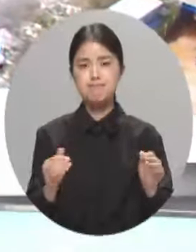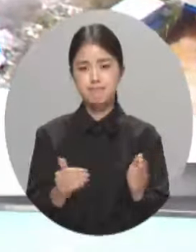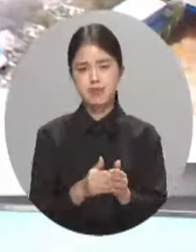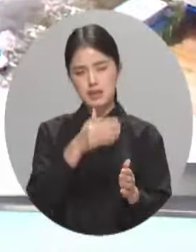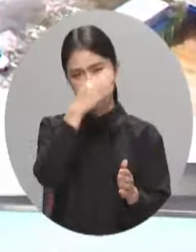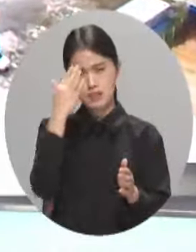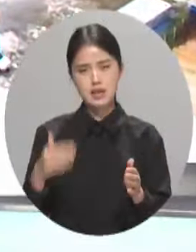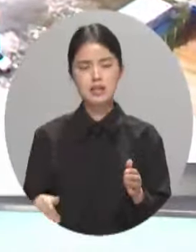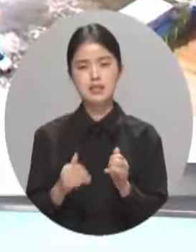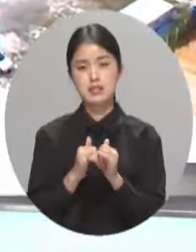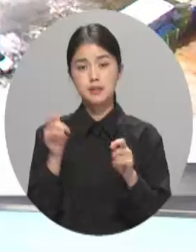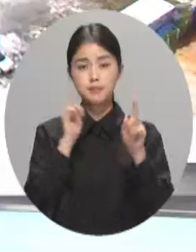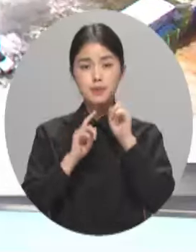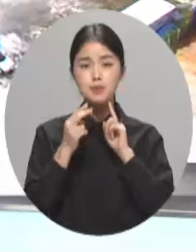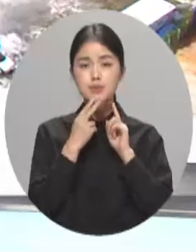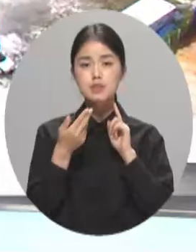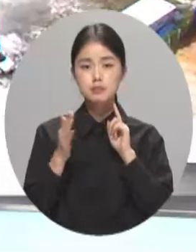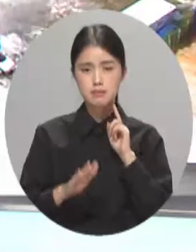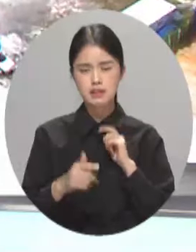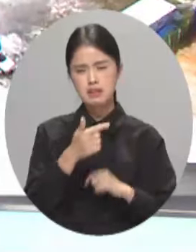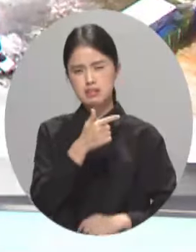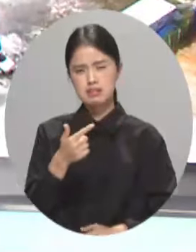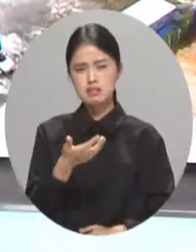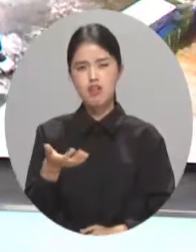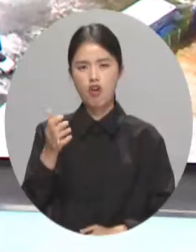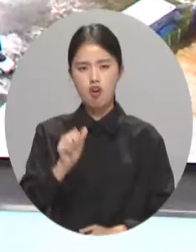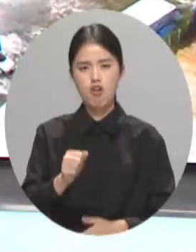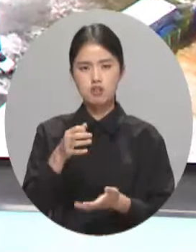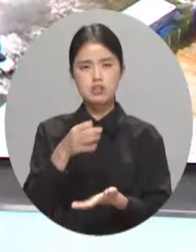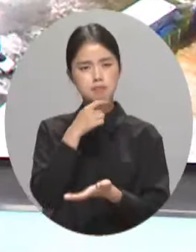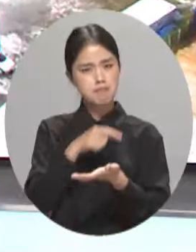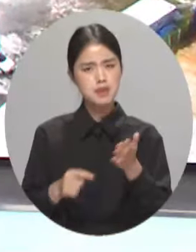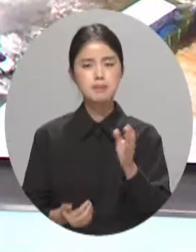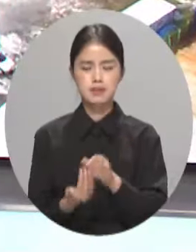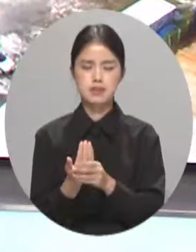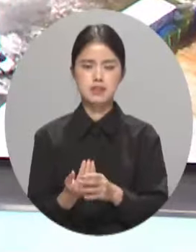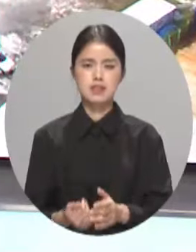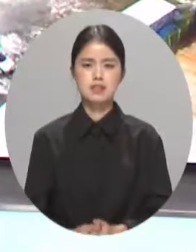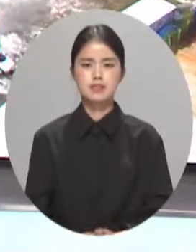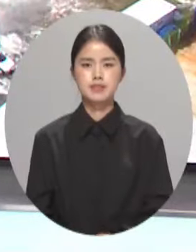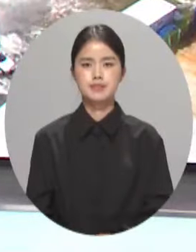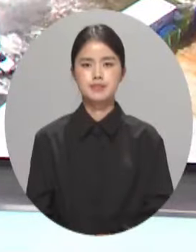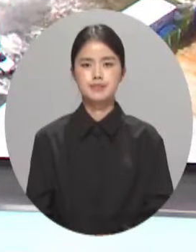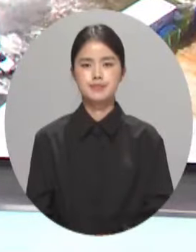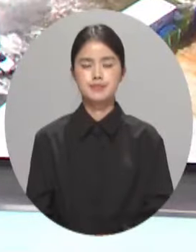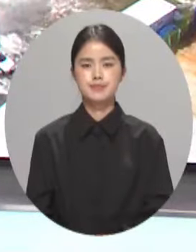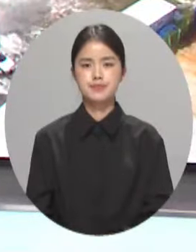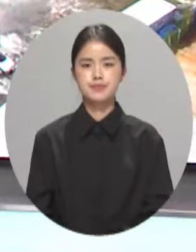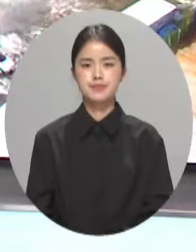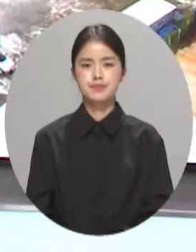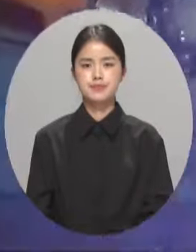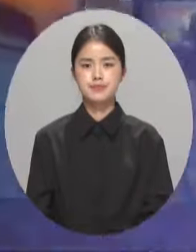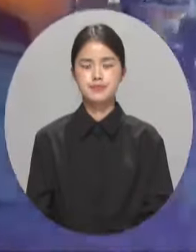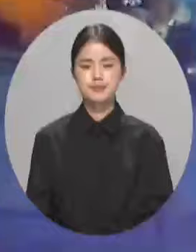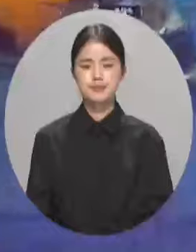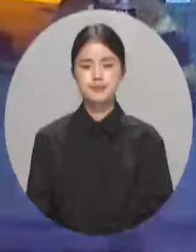다행히 인명피해는 없었지만 수억 원의 재산 피해가 발생했습니다. 이주연 기자입니다.